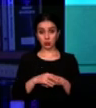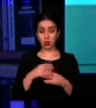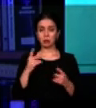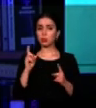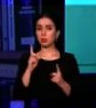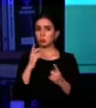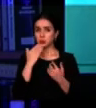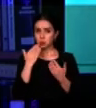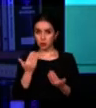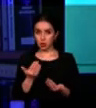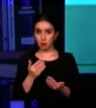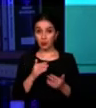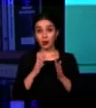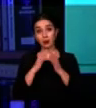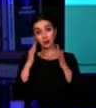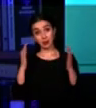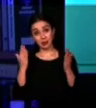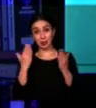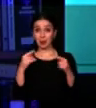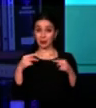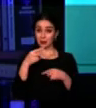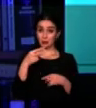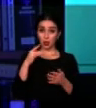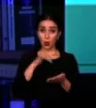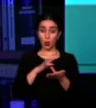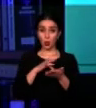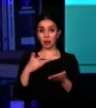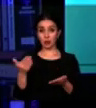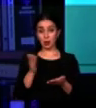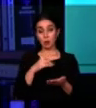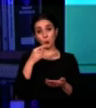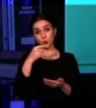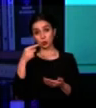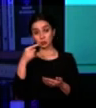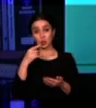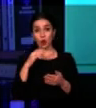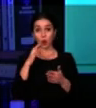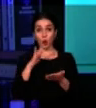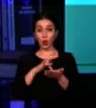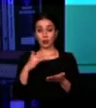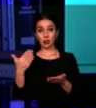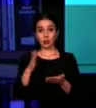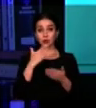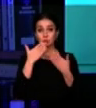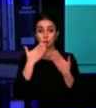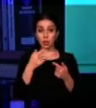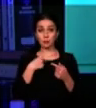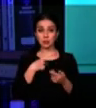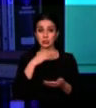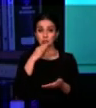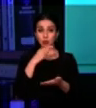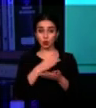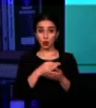Нема сөрелі әпті? Кәтті екі тең оралық, яни мұсбат оралық сөрелді. Демек, біздің